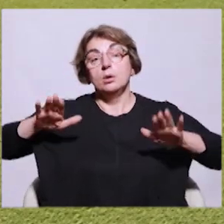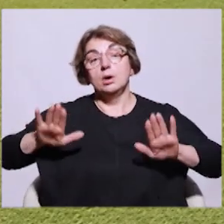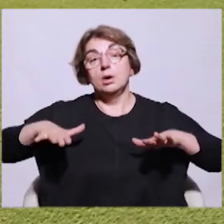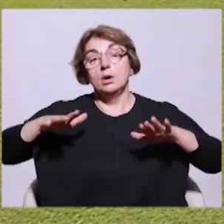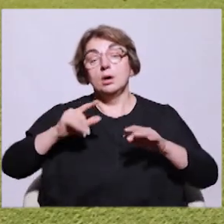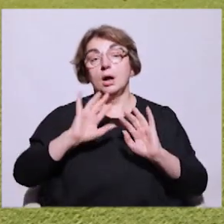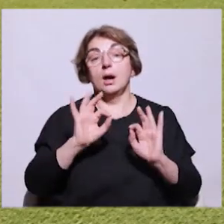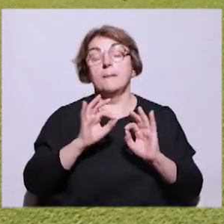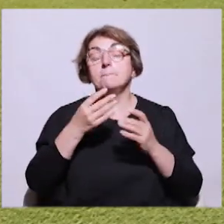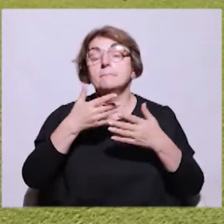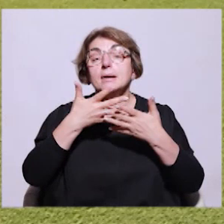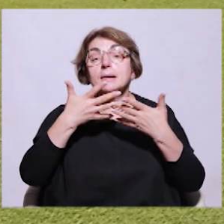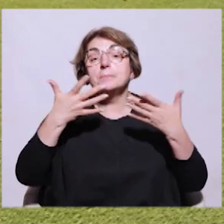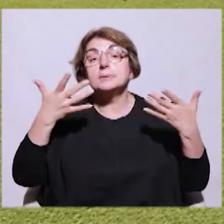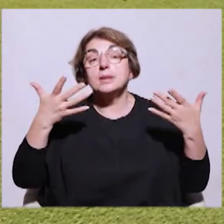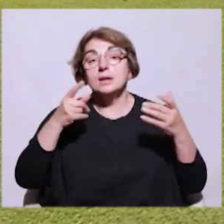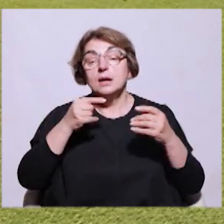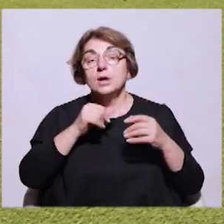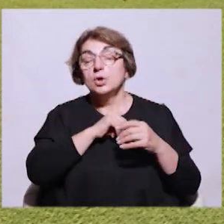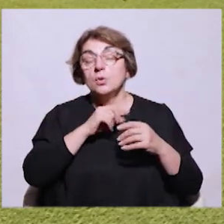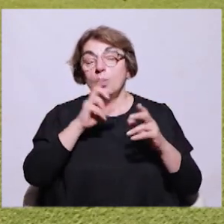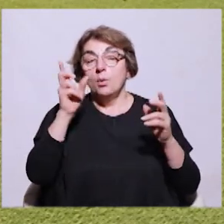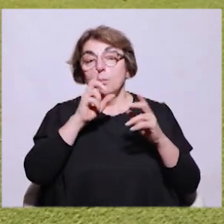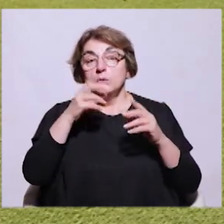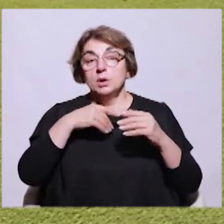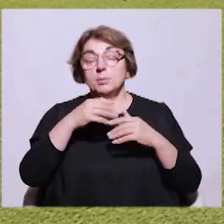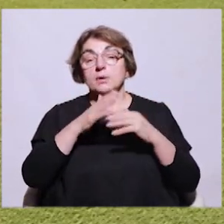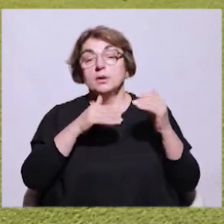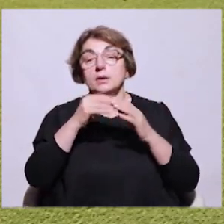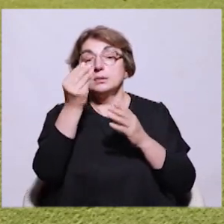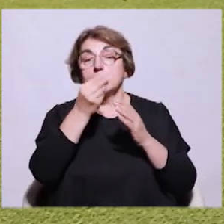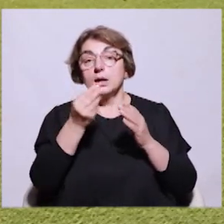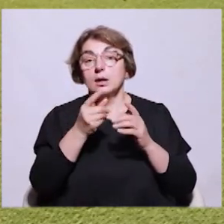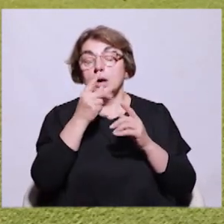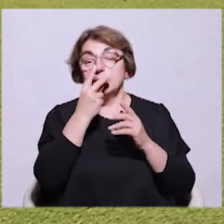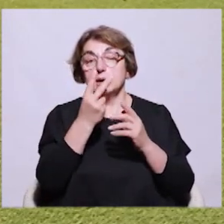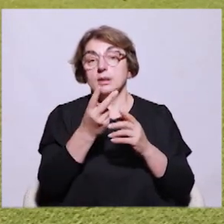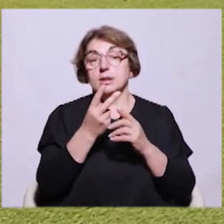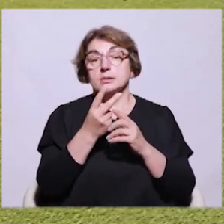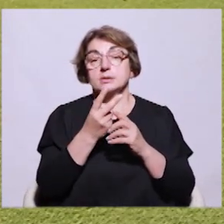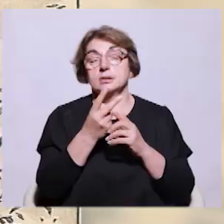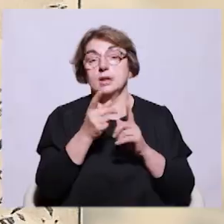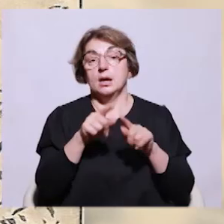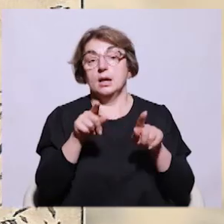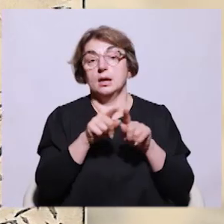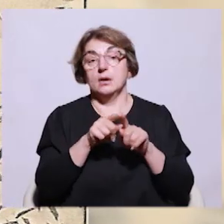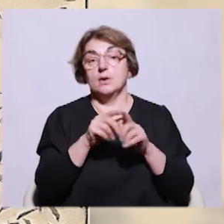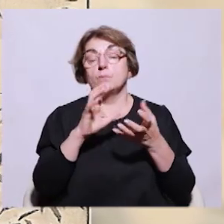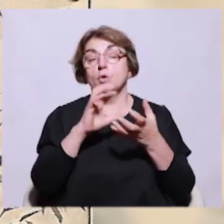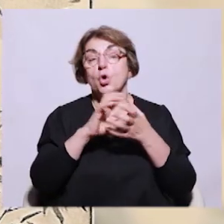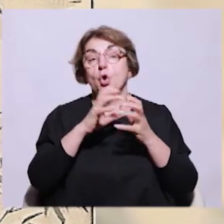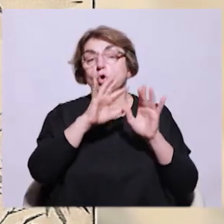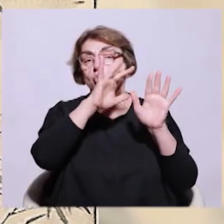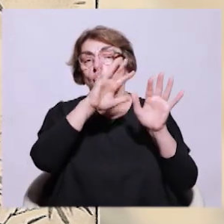მკრთალად არის ბუნების ელემენტები მინიშნებული და აი აქაც